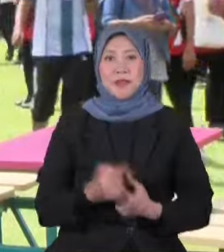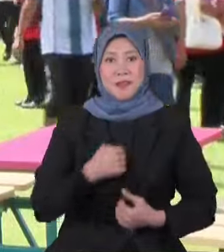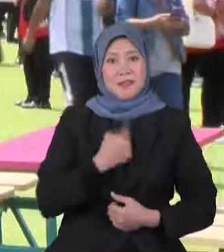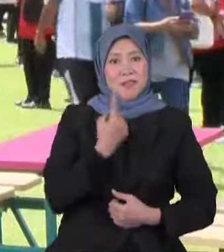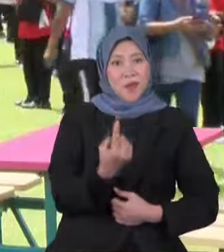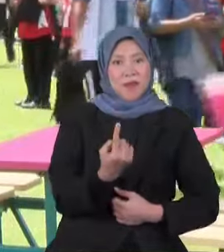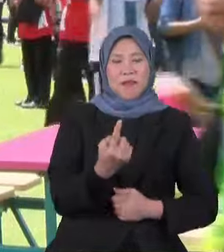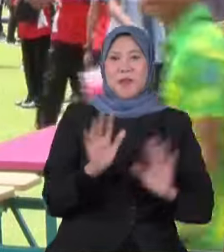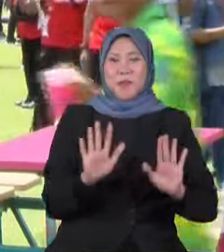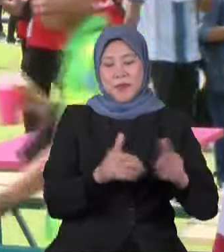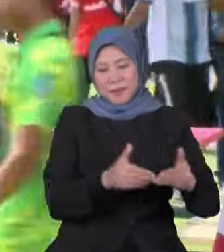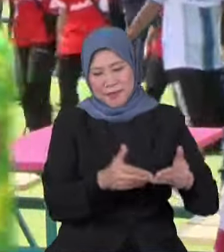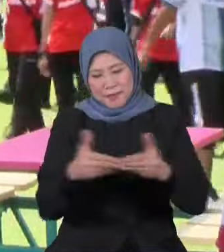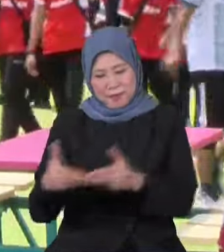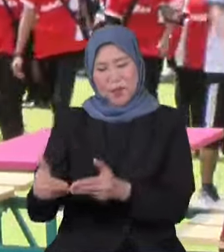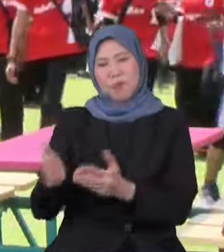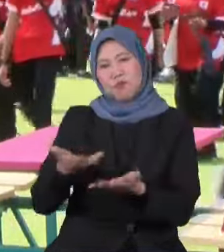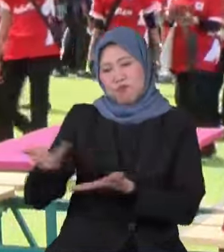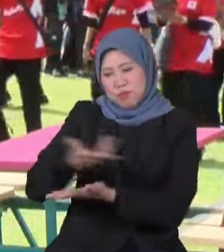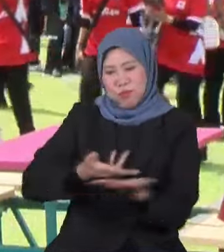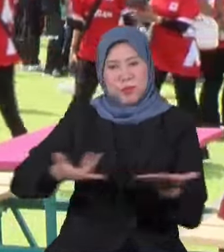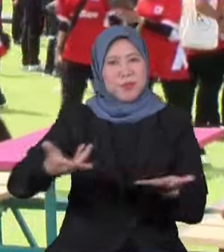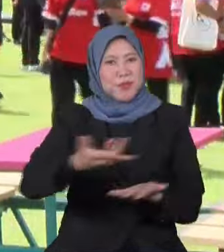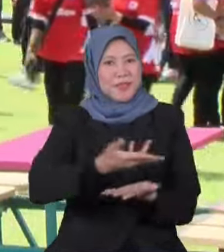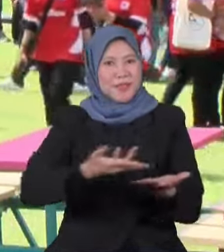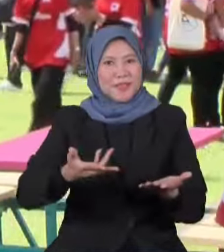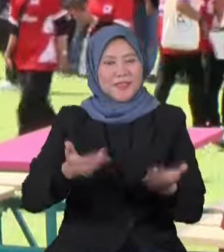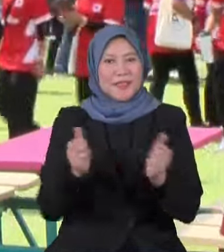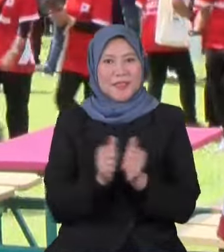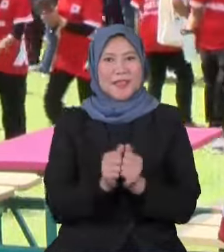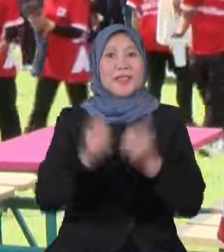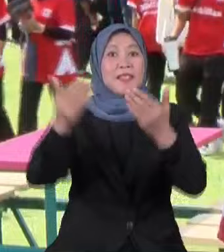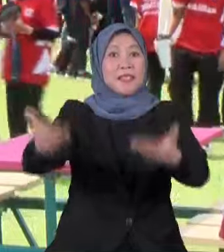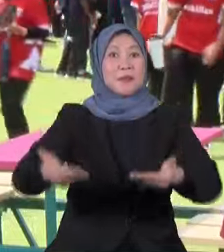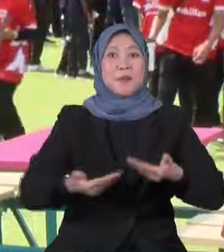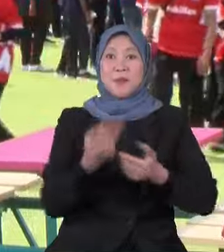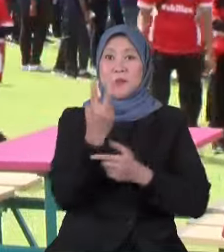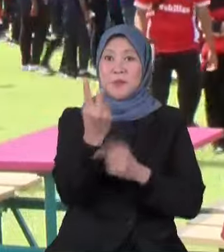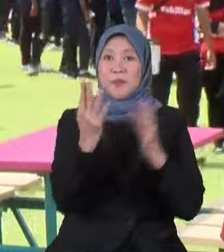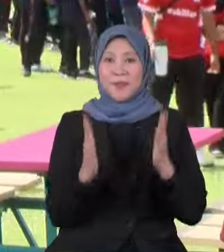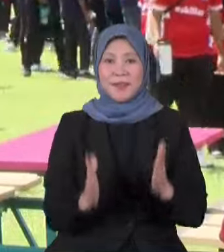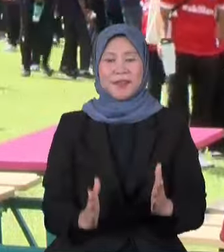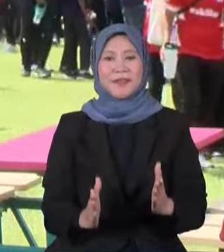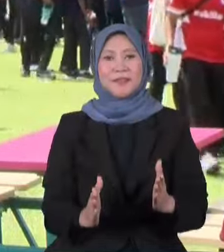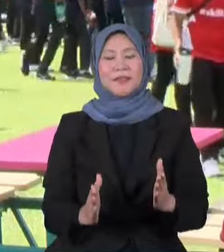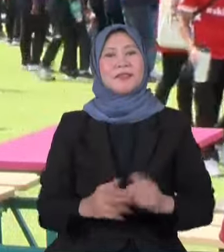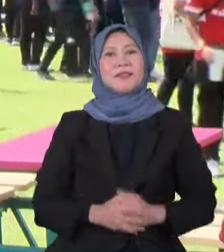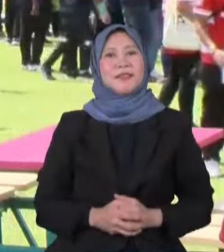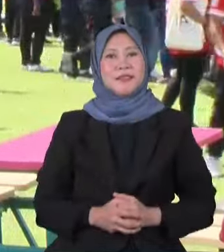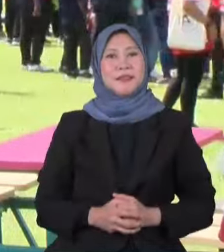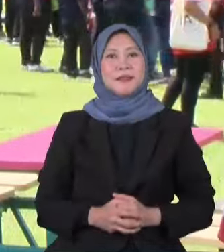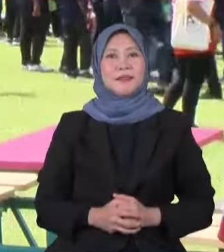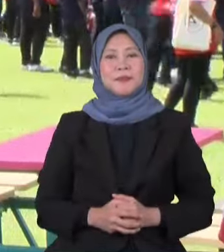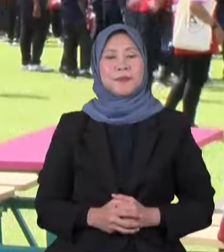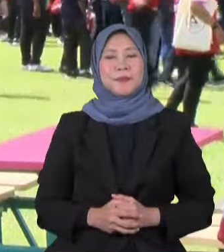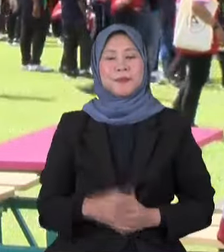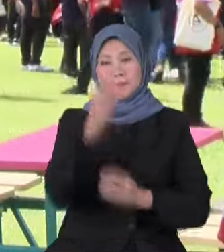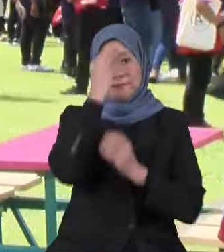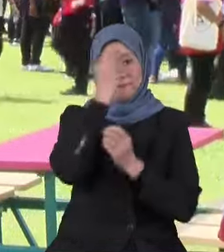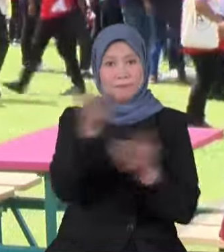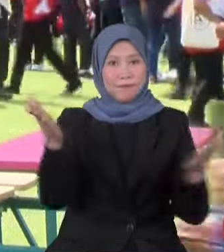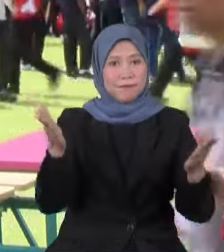berkesorangan. Kita akan sambung lagi sesi bual bicara kita bersama dengan tetamu, dua orang tetamu lagi yang kita bawakan pada hari ini. Dan untuk maklumat anda